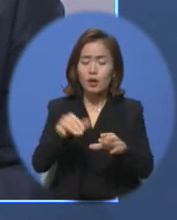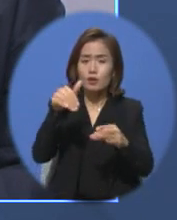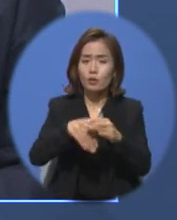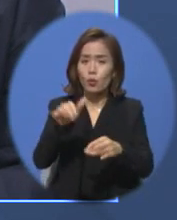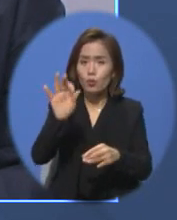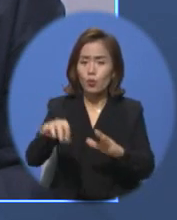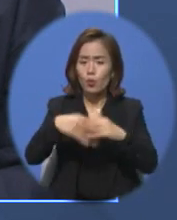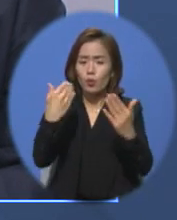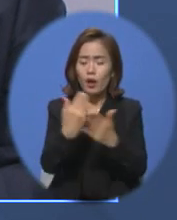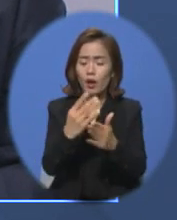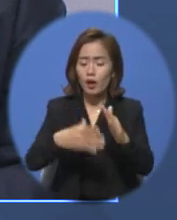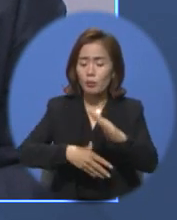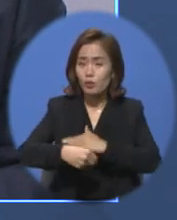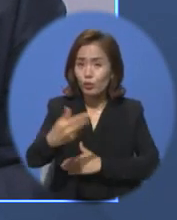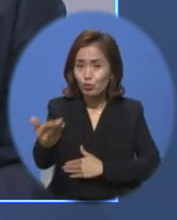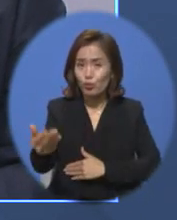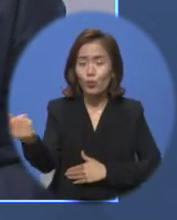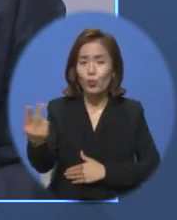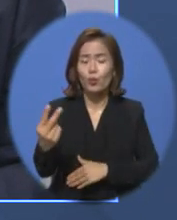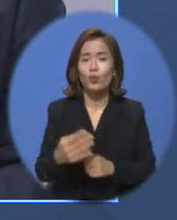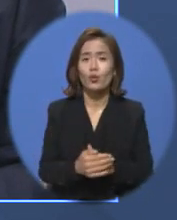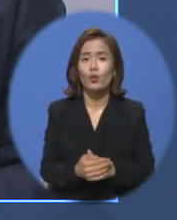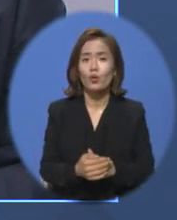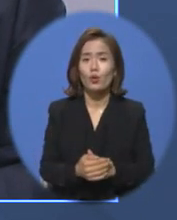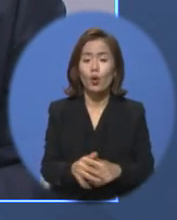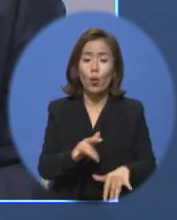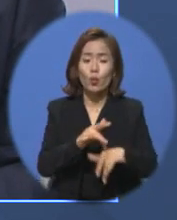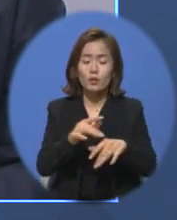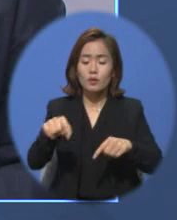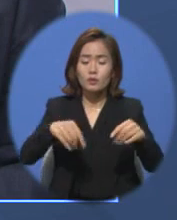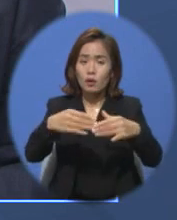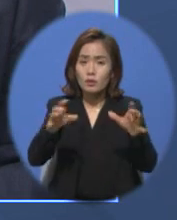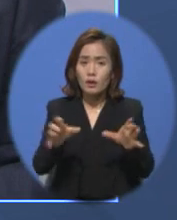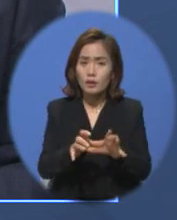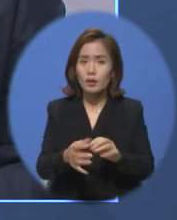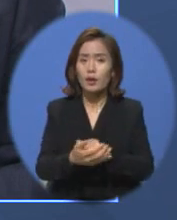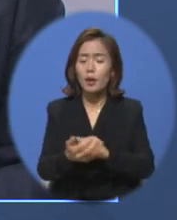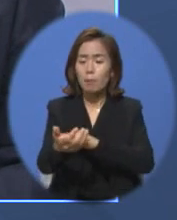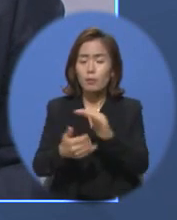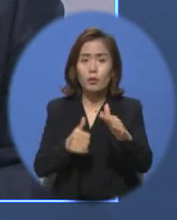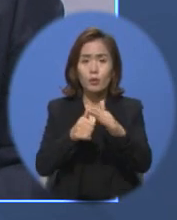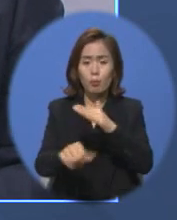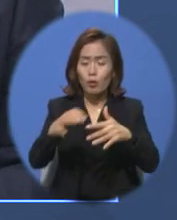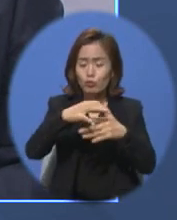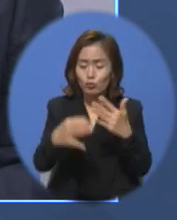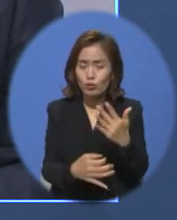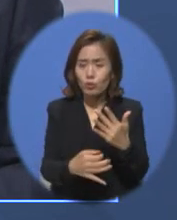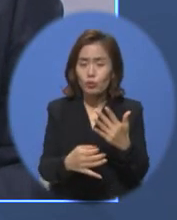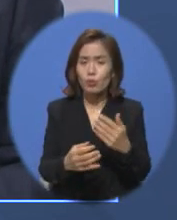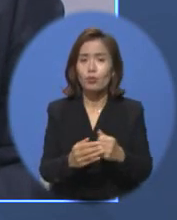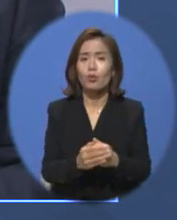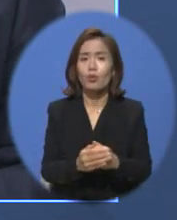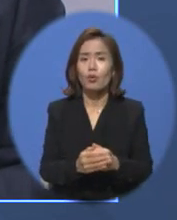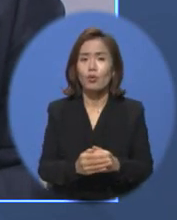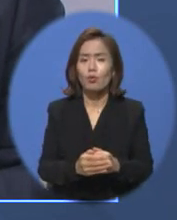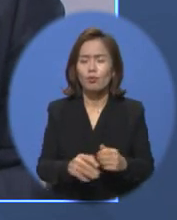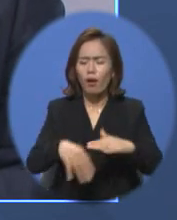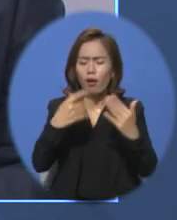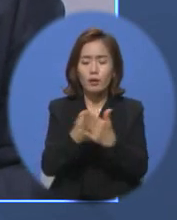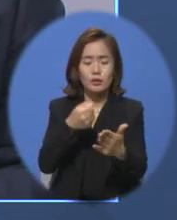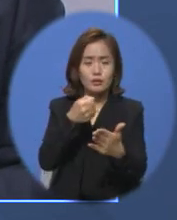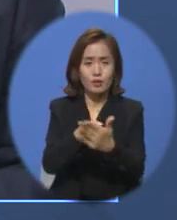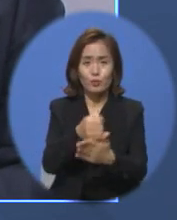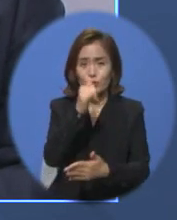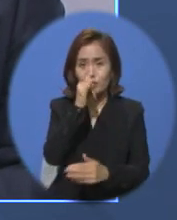, 자의적으로 비례 대표순위를정하기도합니다.